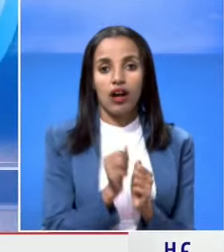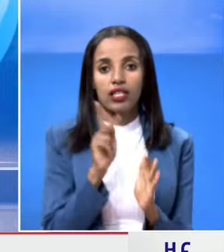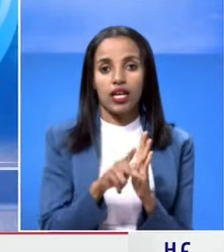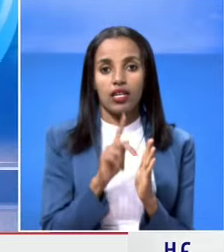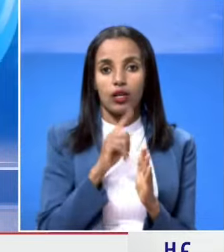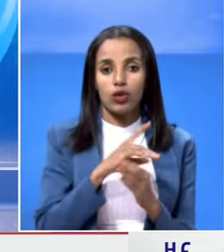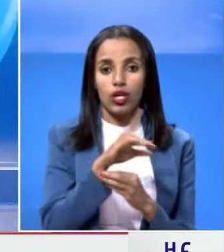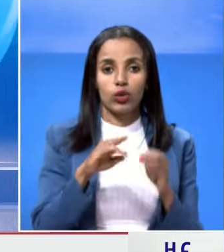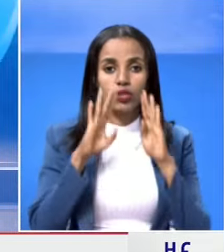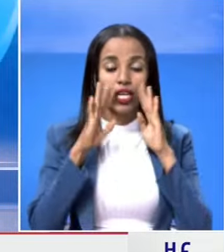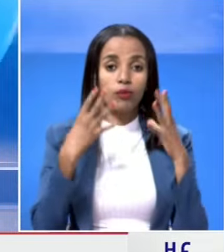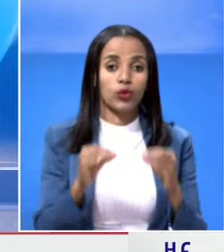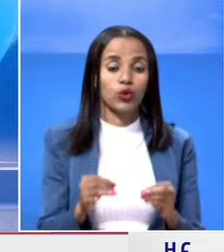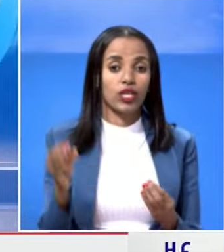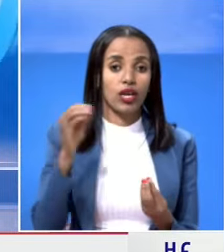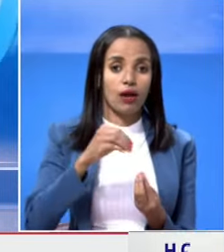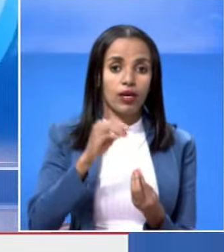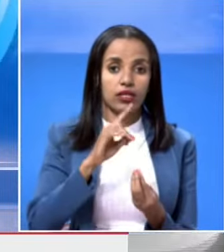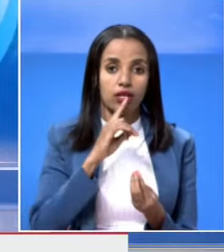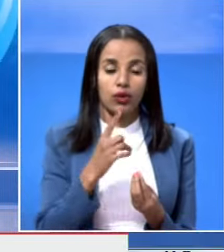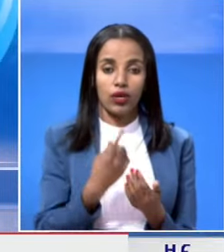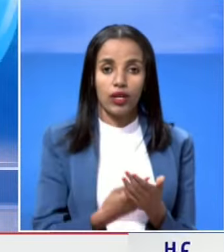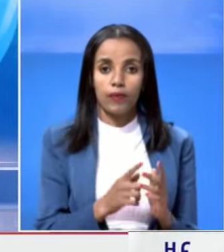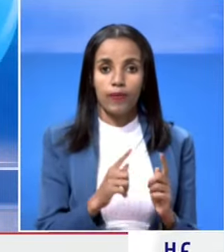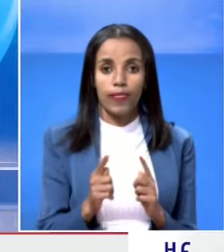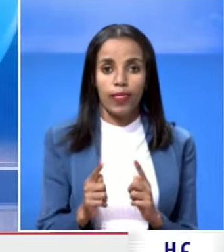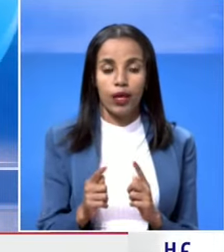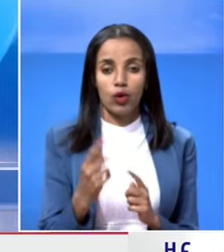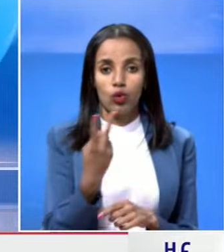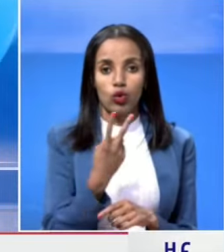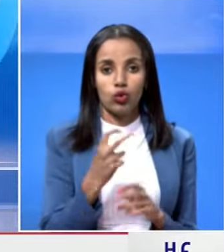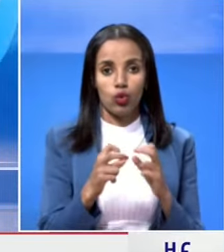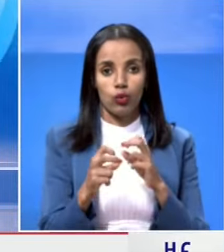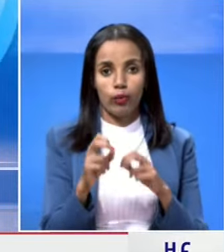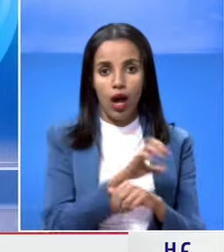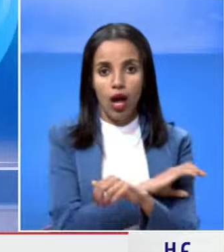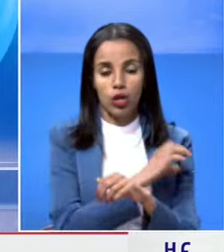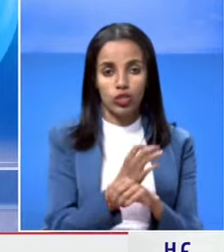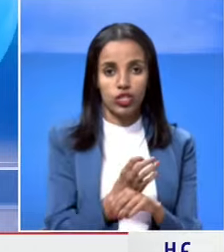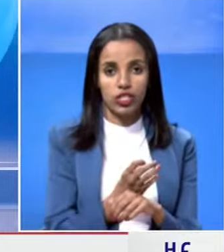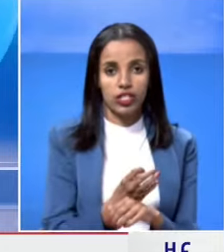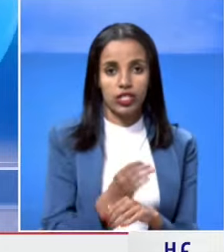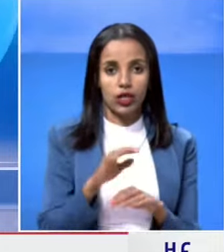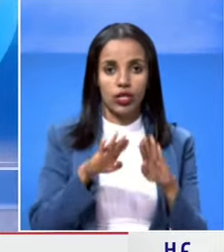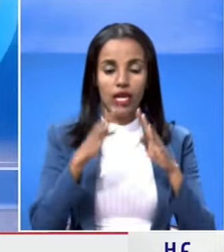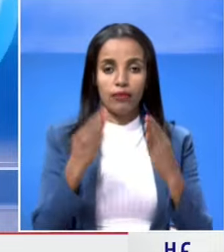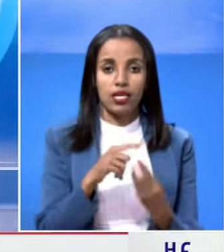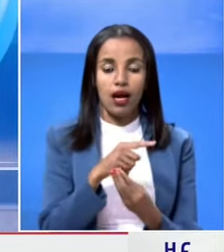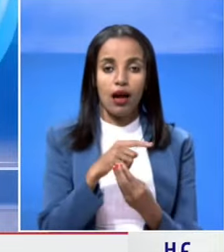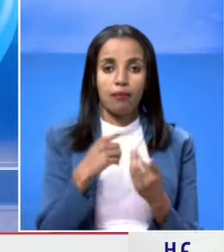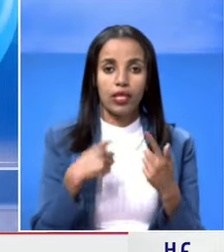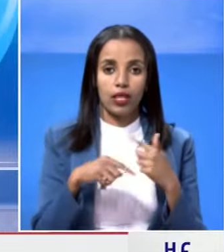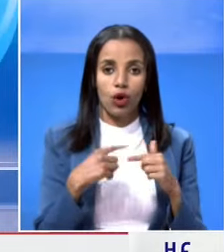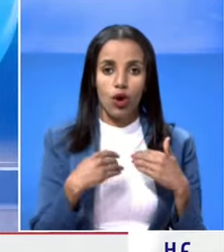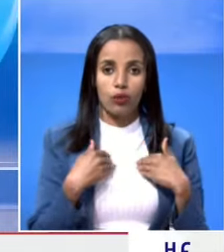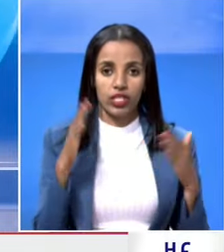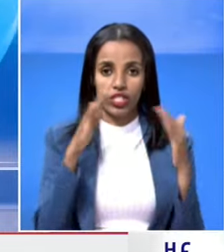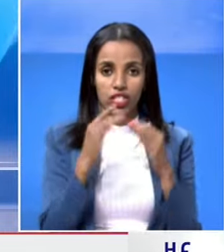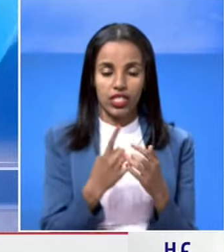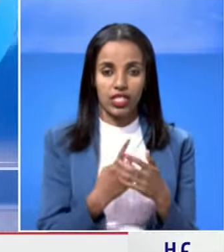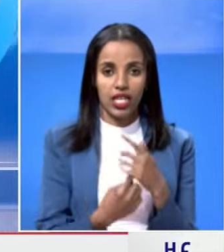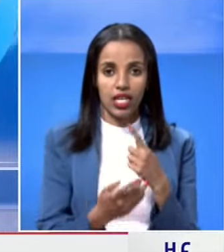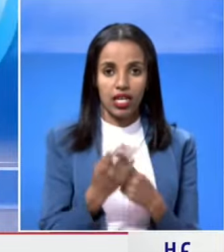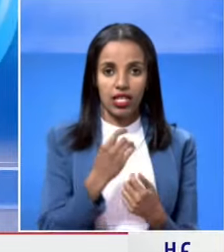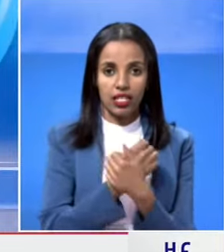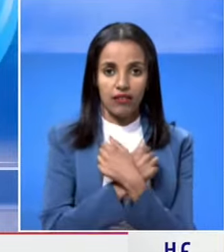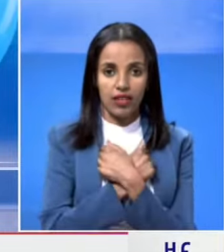እጦት እየባሰ ነው። ይህ ነገር ደግሞ ሊቆም የሚችለው ሁለቱም ኃይሎች ወደ ጠረጴዛ መጥተው ያሉብንን ችግር ተነጋግረን ተከባብረን እና